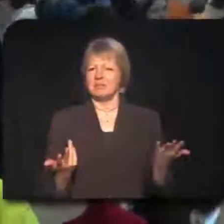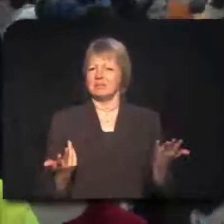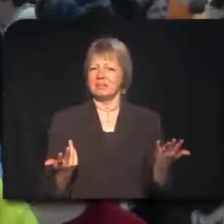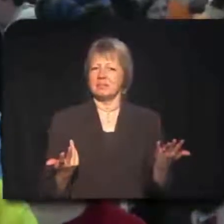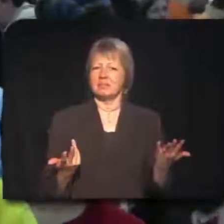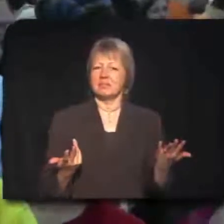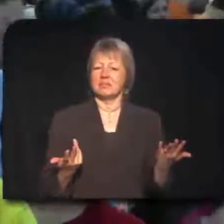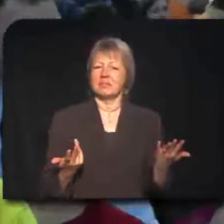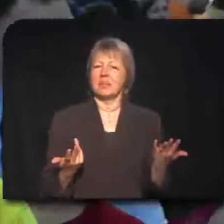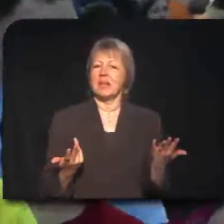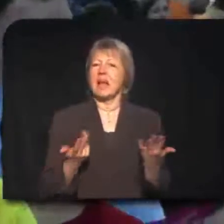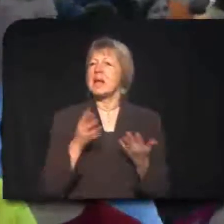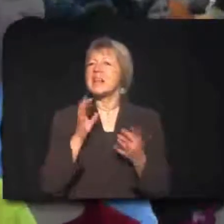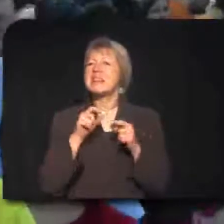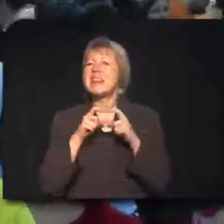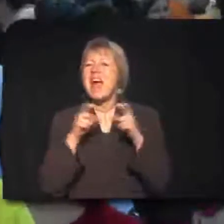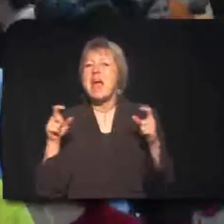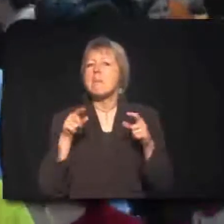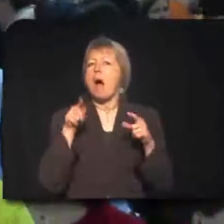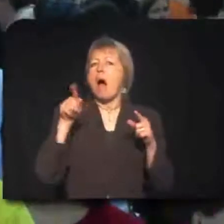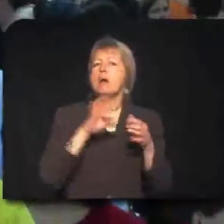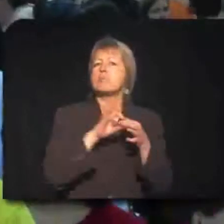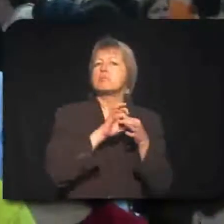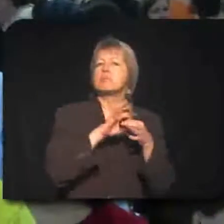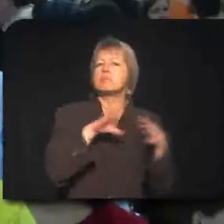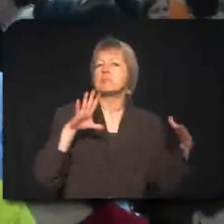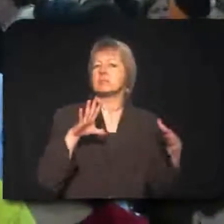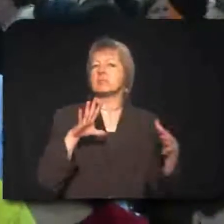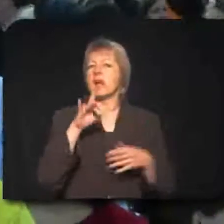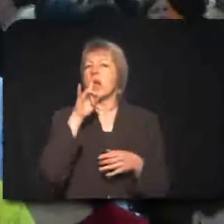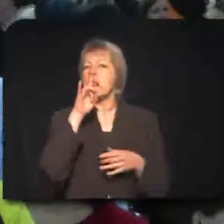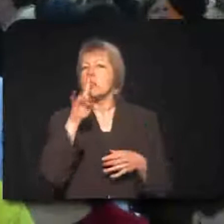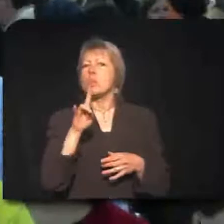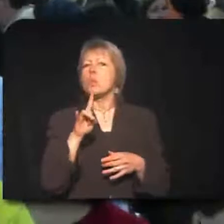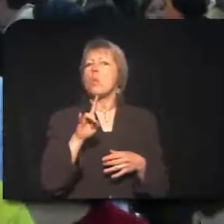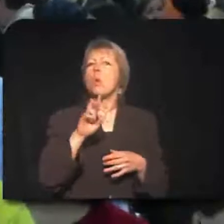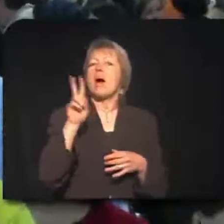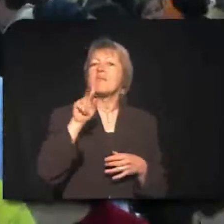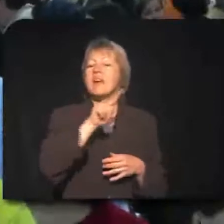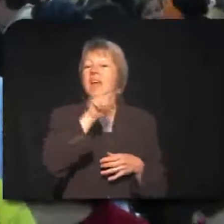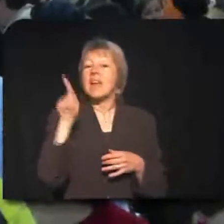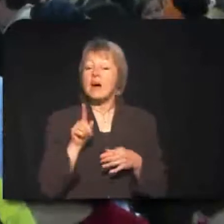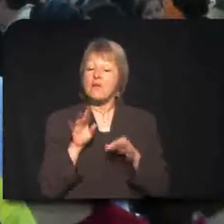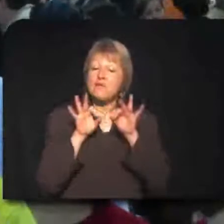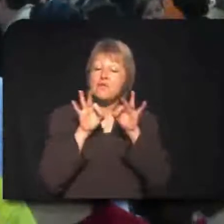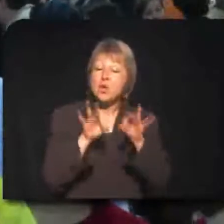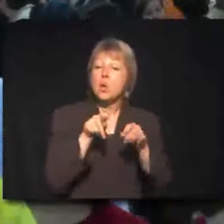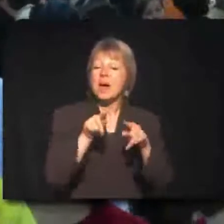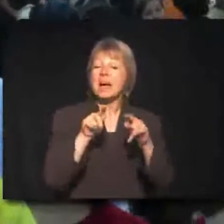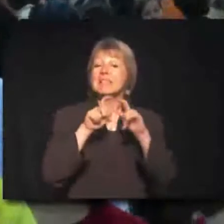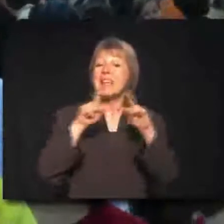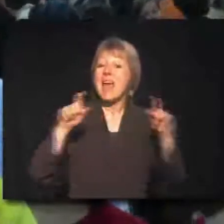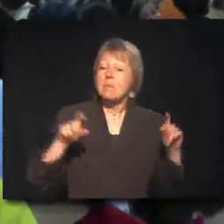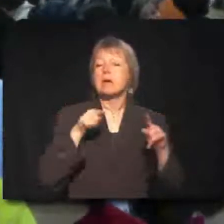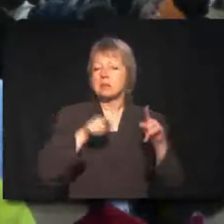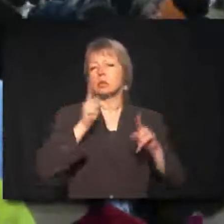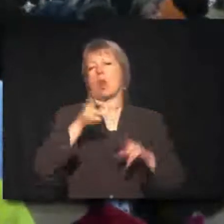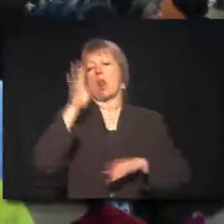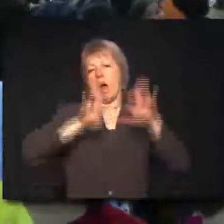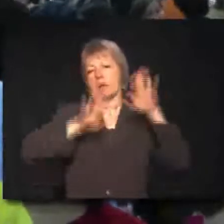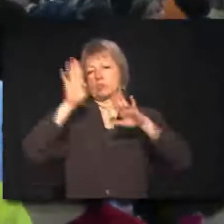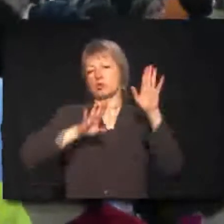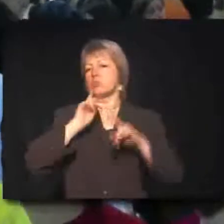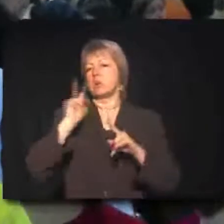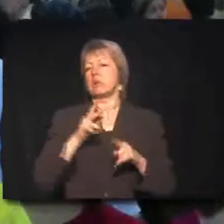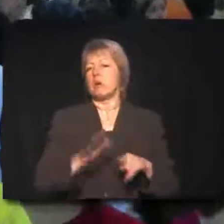betrifft diejenigen die die mir eine Retter haben möchten nämlich die Muslime die das für ihre Religionsausübung brauchen und das heißt also wenn